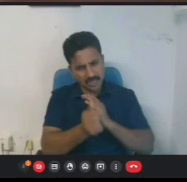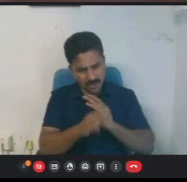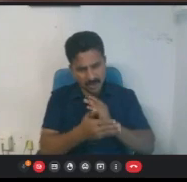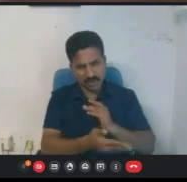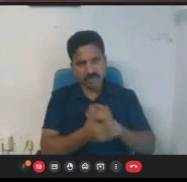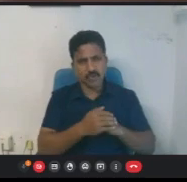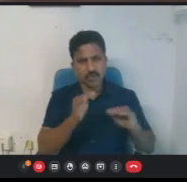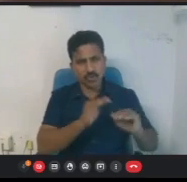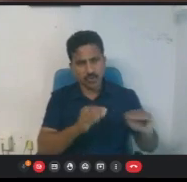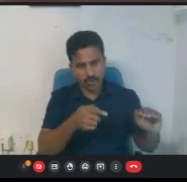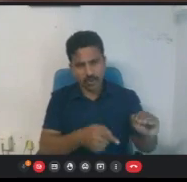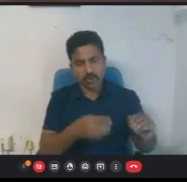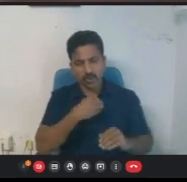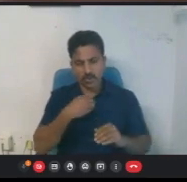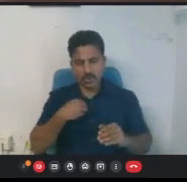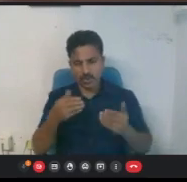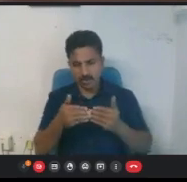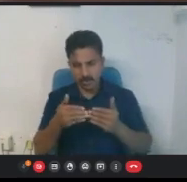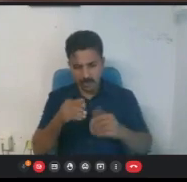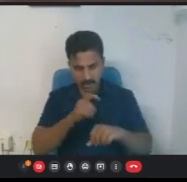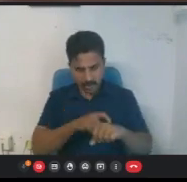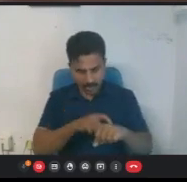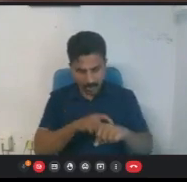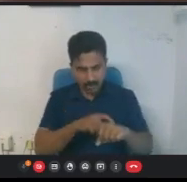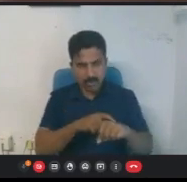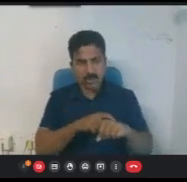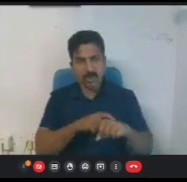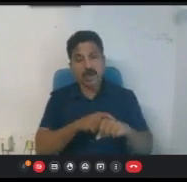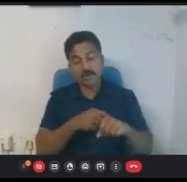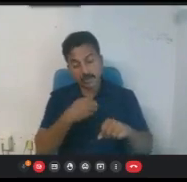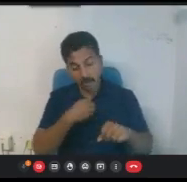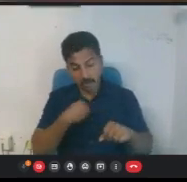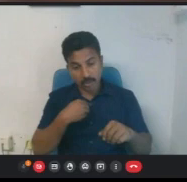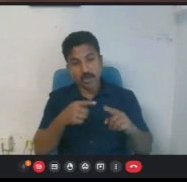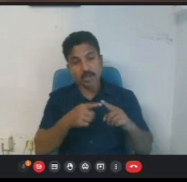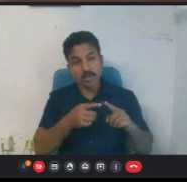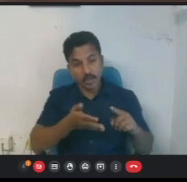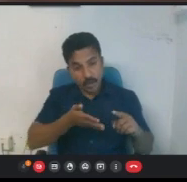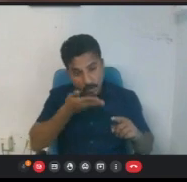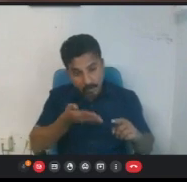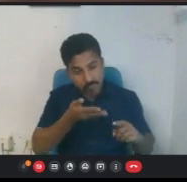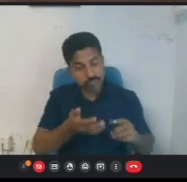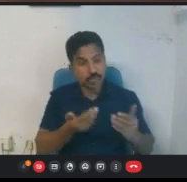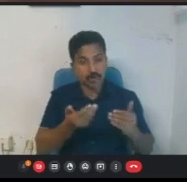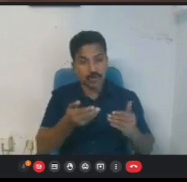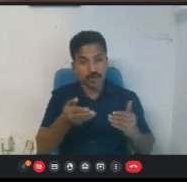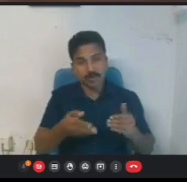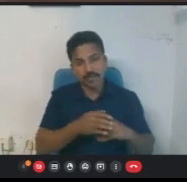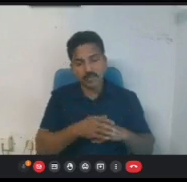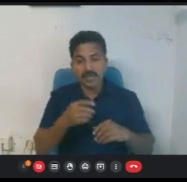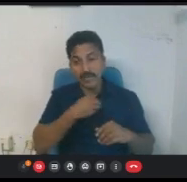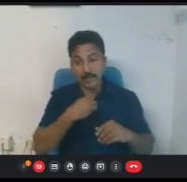നമ്മൾ ഡോക്ടറിനെ കാണിക്കുന്ന സമയത്ത് അത്തരത്തിലൊരു ഫിസീഷ്യന്റെ അടുത്ത് തന്നെ കുട്ടിക്ക് അവരുടെ അടുത്ത് തന്നെ കുട്ടിക്ക് കൃത്യമായിട്ടുള്ള ഒരു